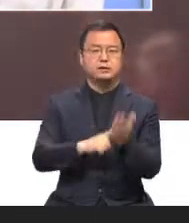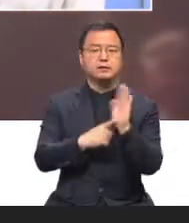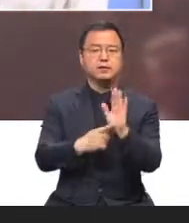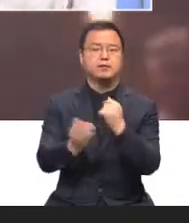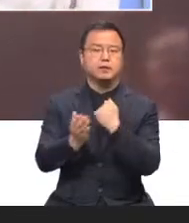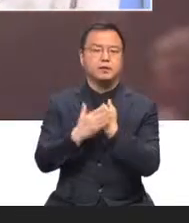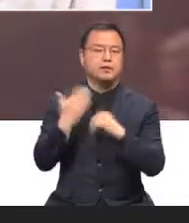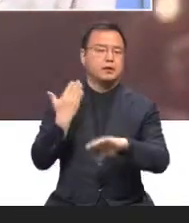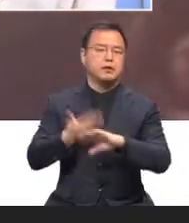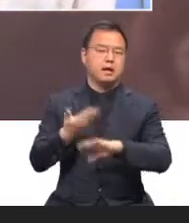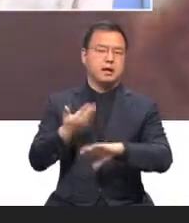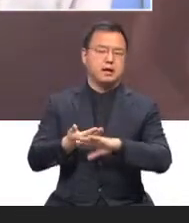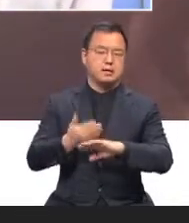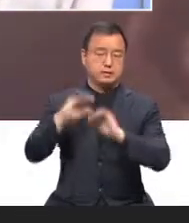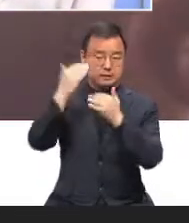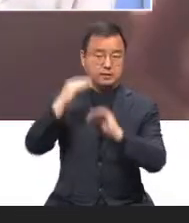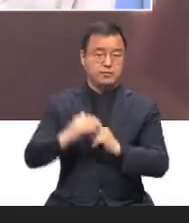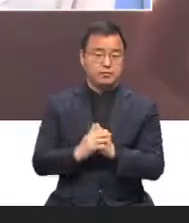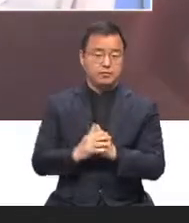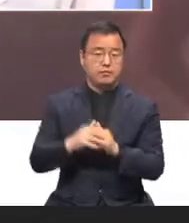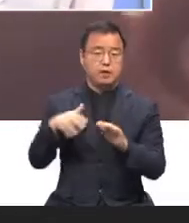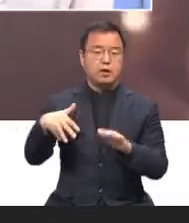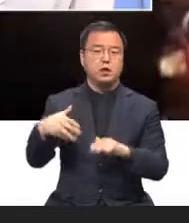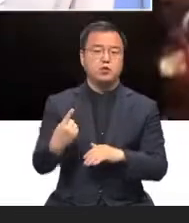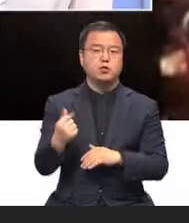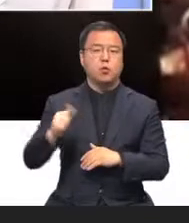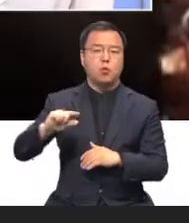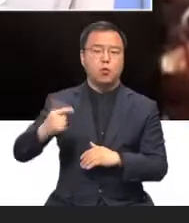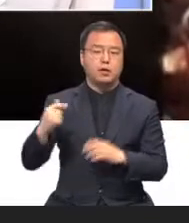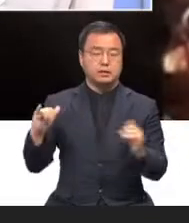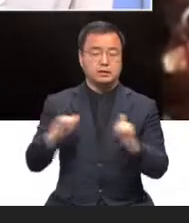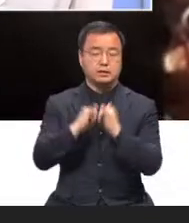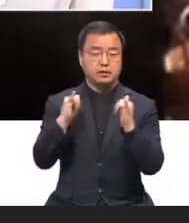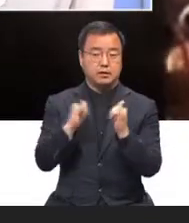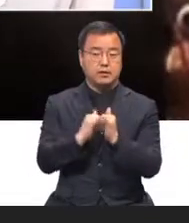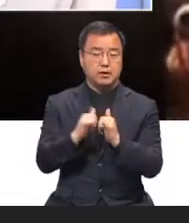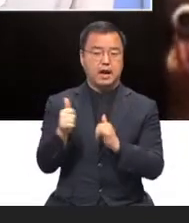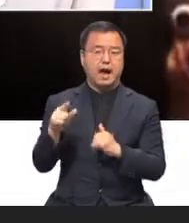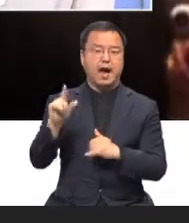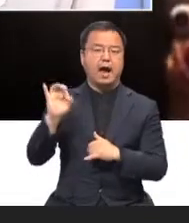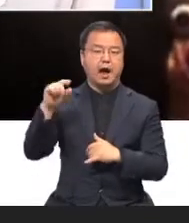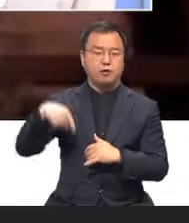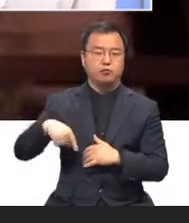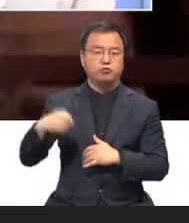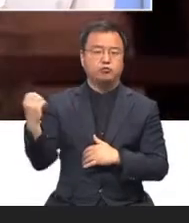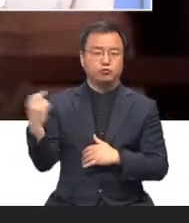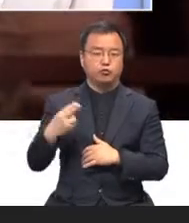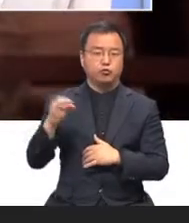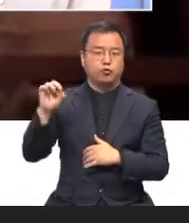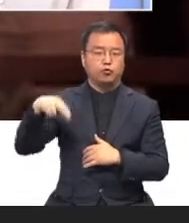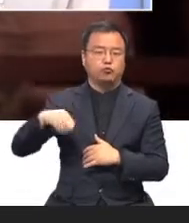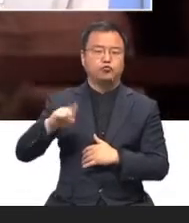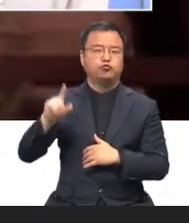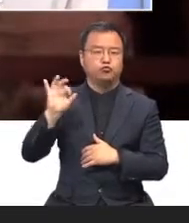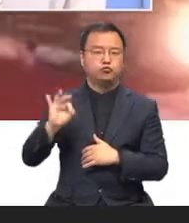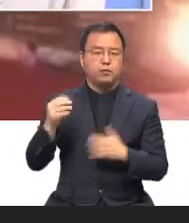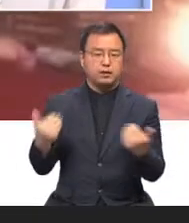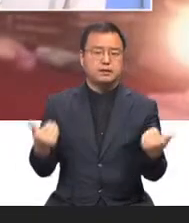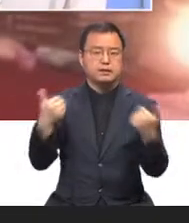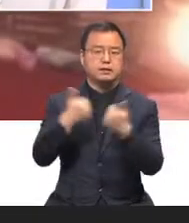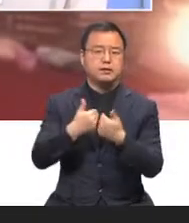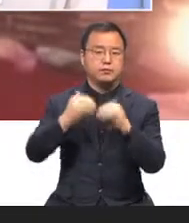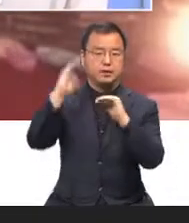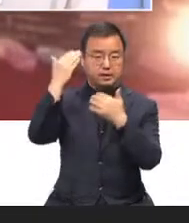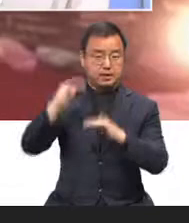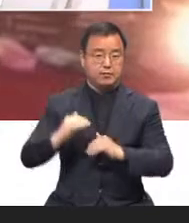작품입니다 춘추전국시대의 추한 전쟁 어초 패왕 와 환우와 1항 제 유방의 대결을 다루고 있는데요